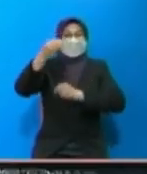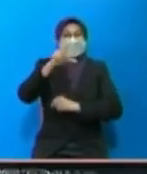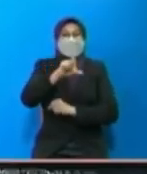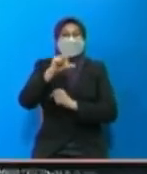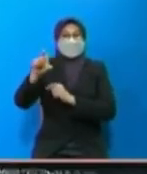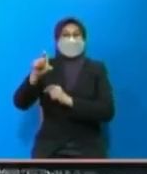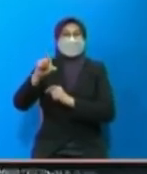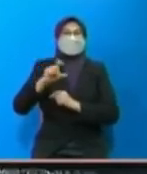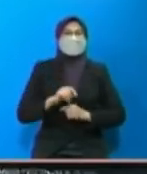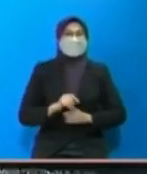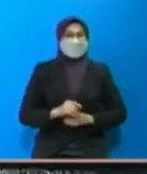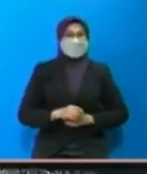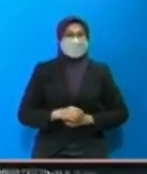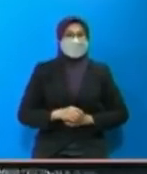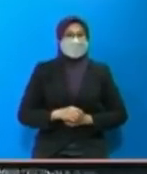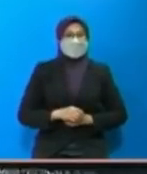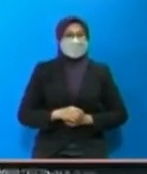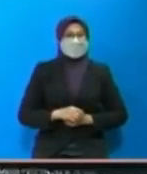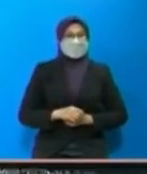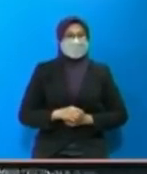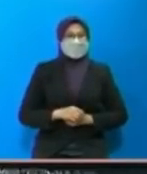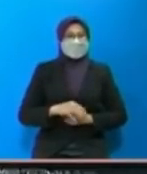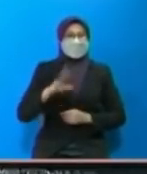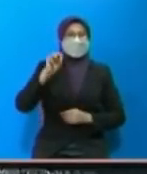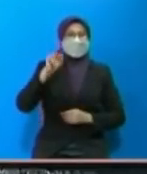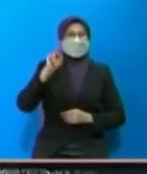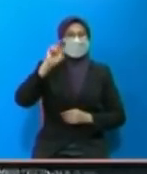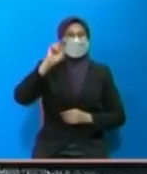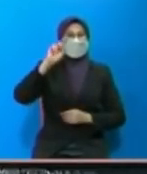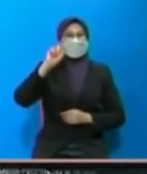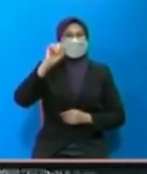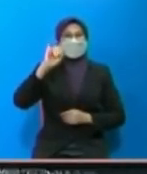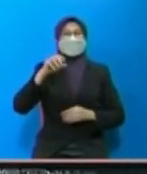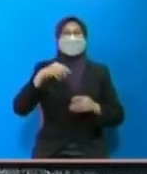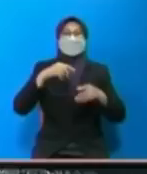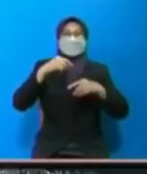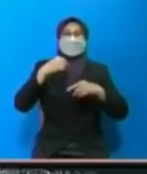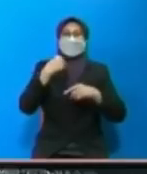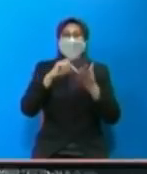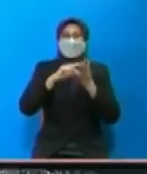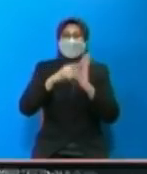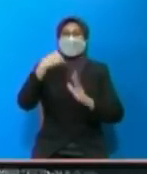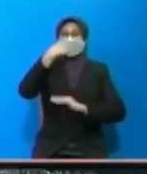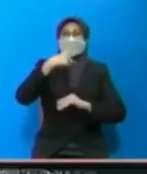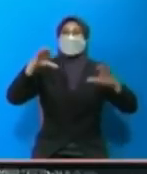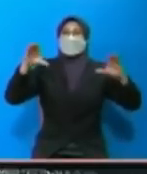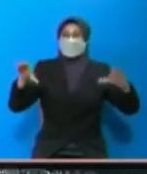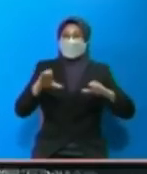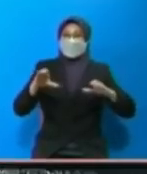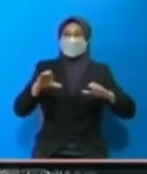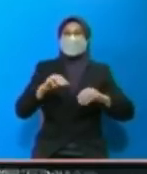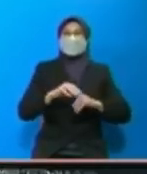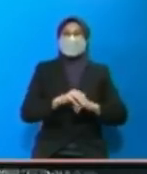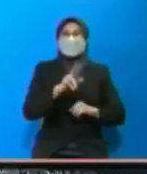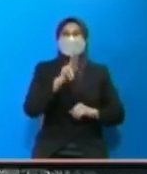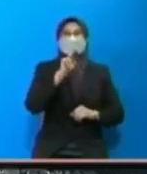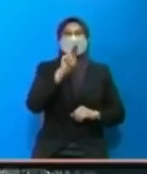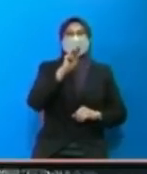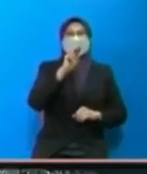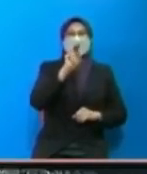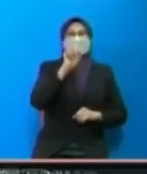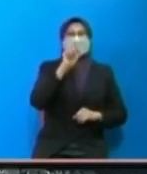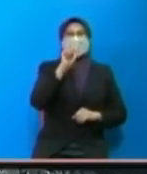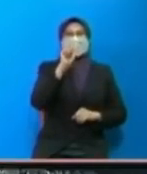bukan Munte Munte semuanya the produser website musthaliq maknanya